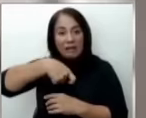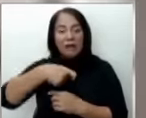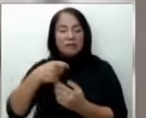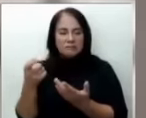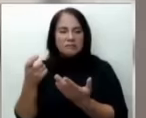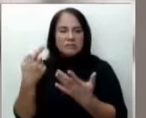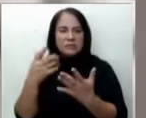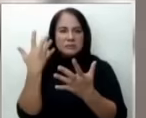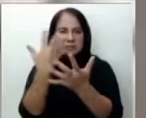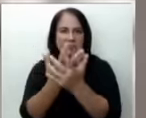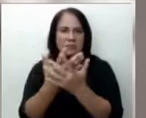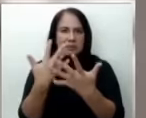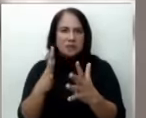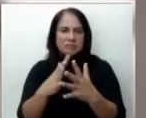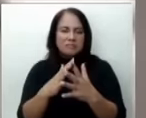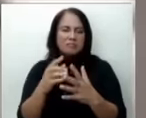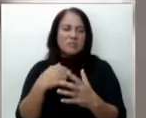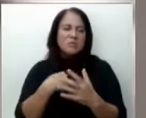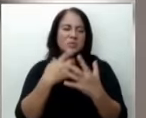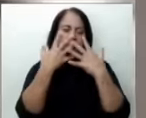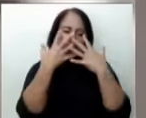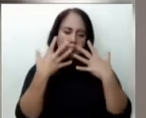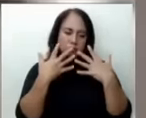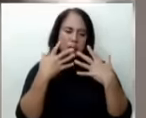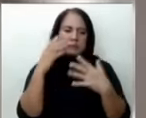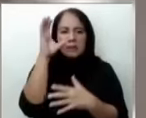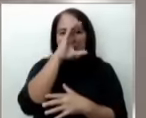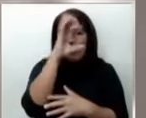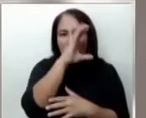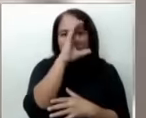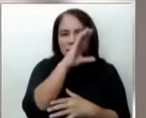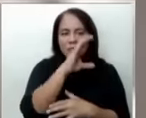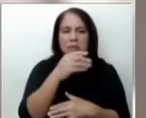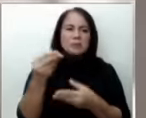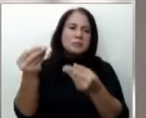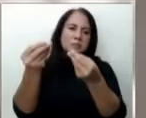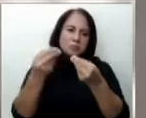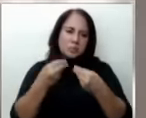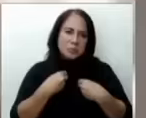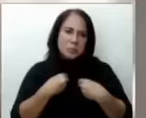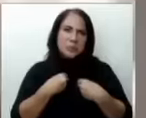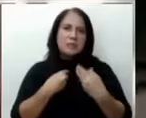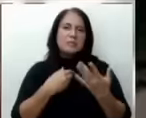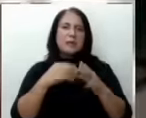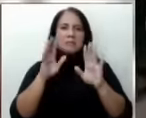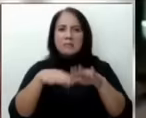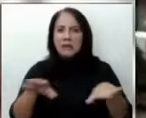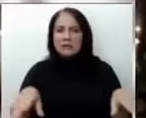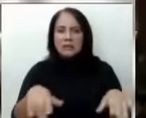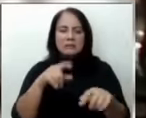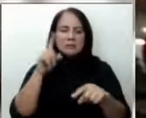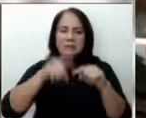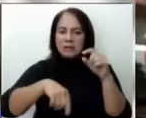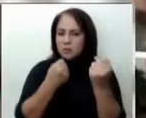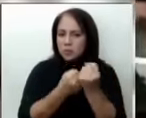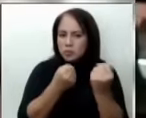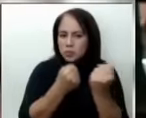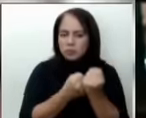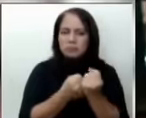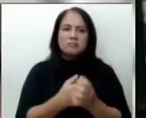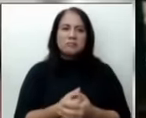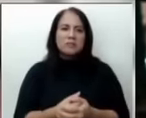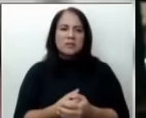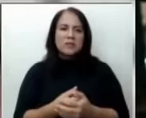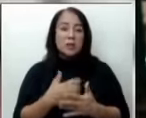kalisod. Mangita ba akin sa may muhatag nga agahong mga bata di naman musuporta. Ngayon, masaya na rin